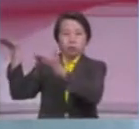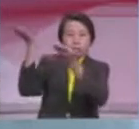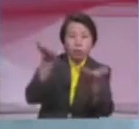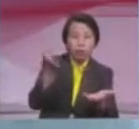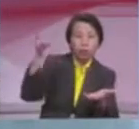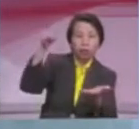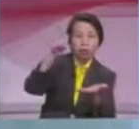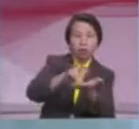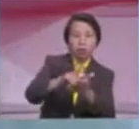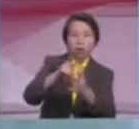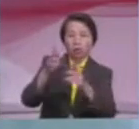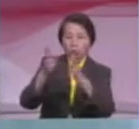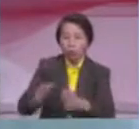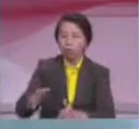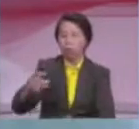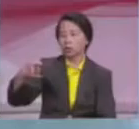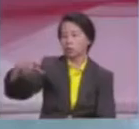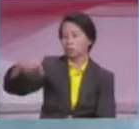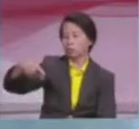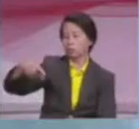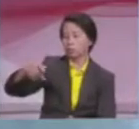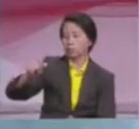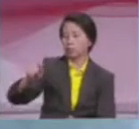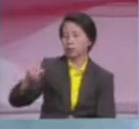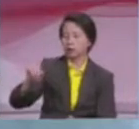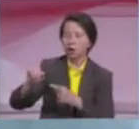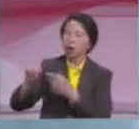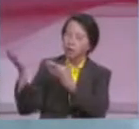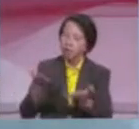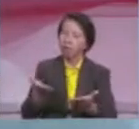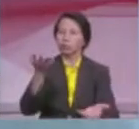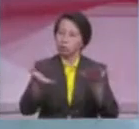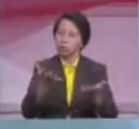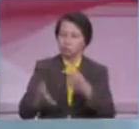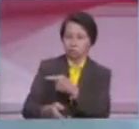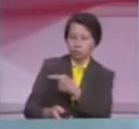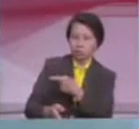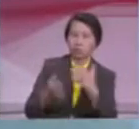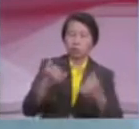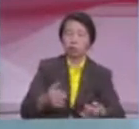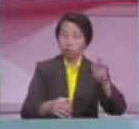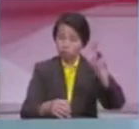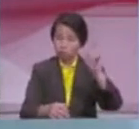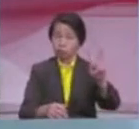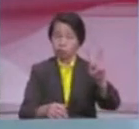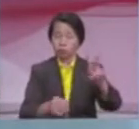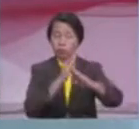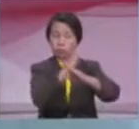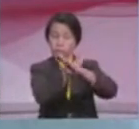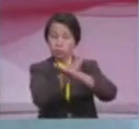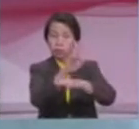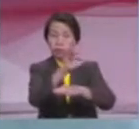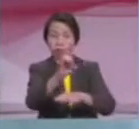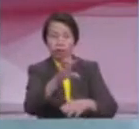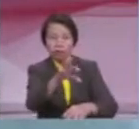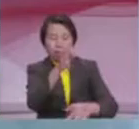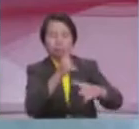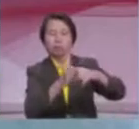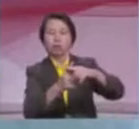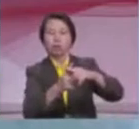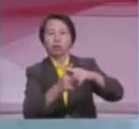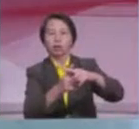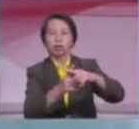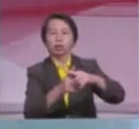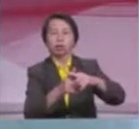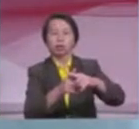oleh pendatang asing tanpa izin. Dan dua kes indeks untuk kluster Benteng yang kita dapati positif telah